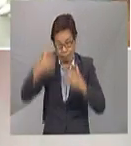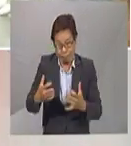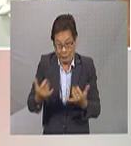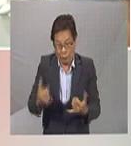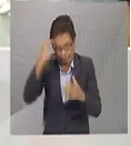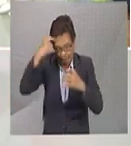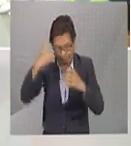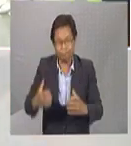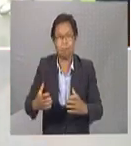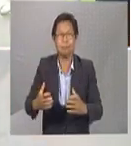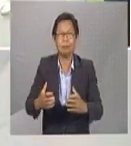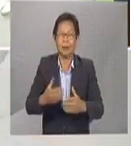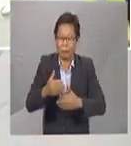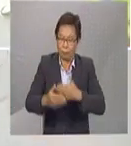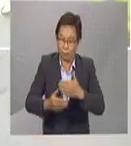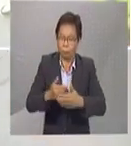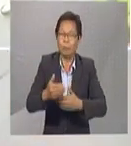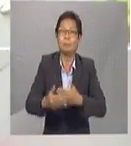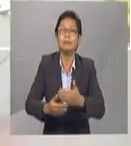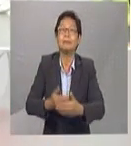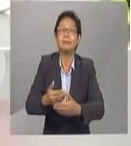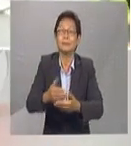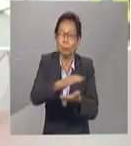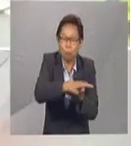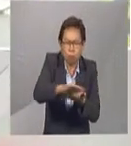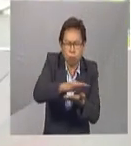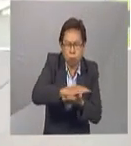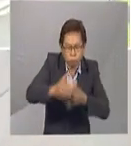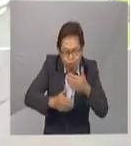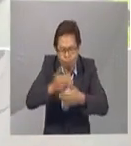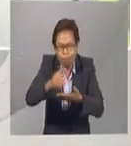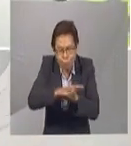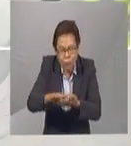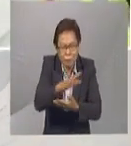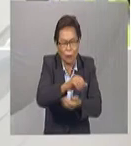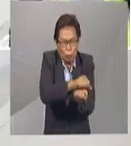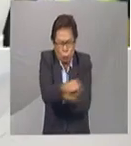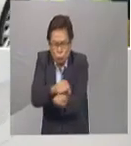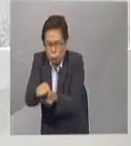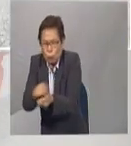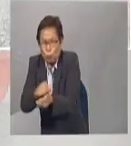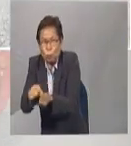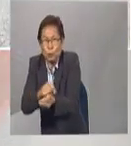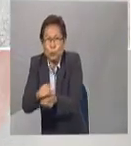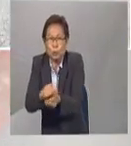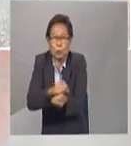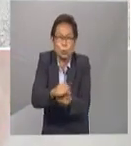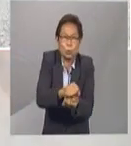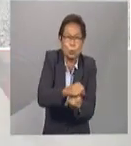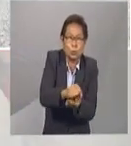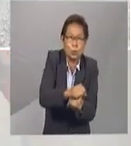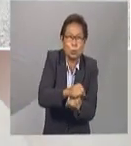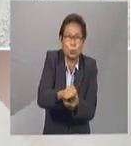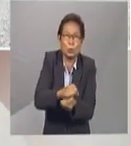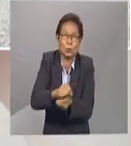bahawa proses pembersihan dan pencucian nyah cemar